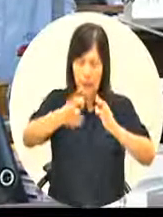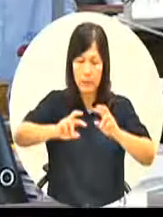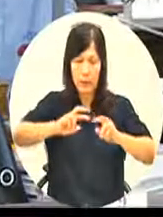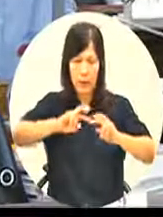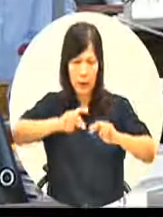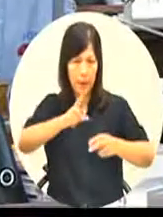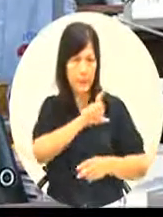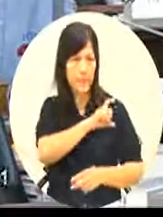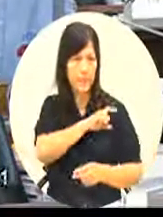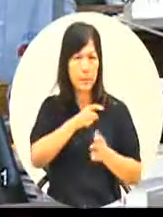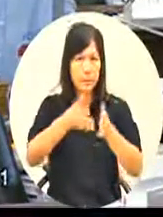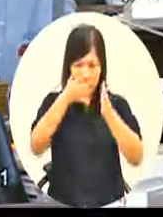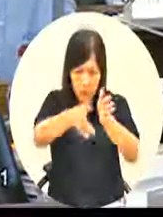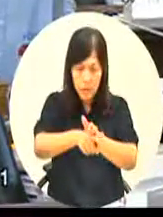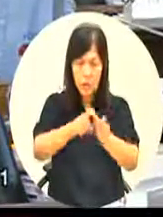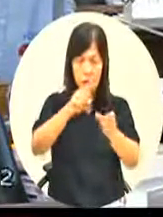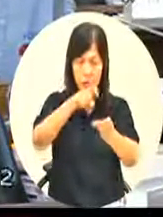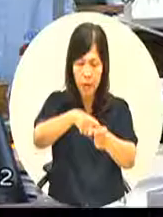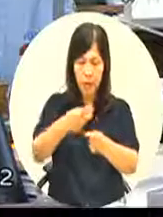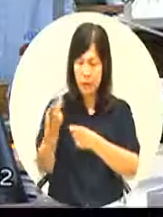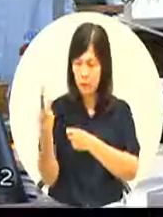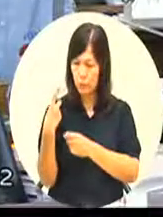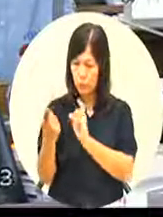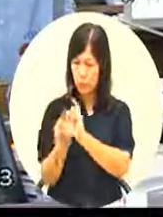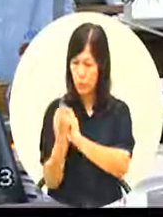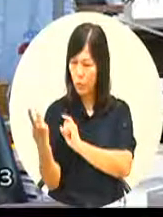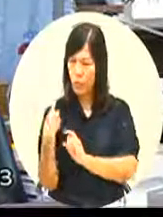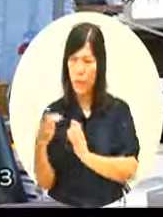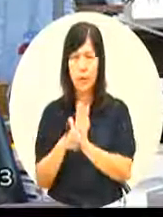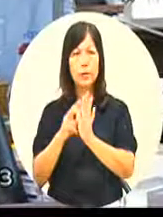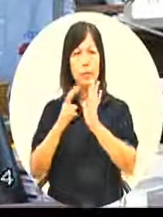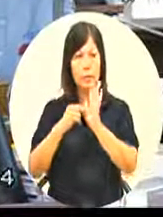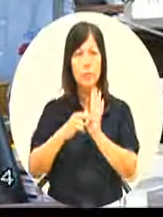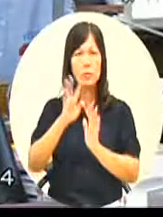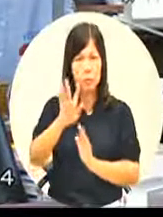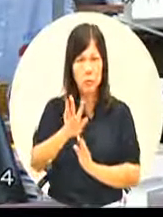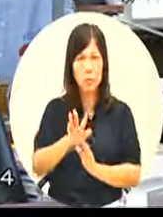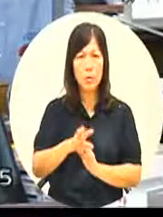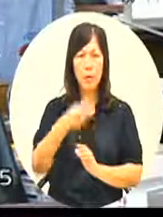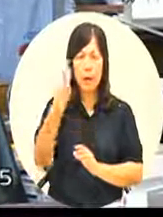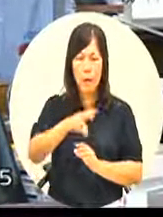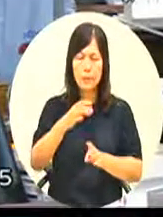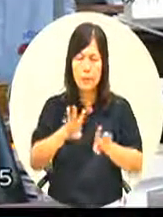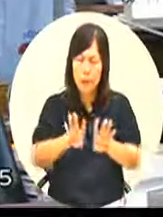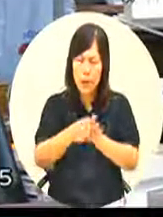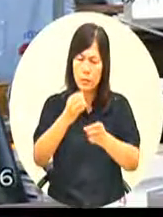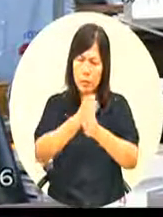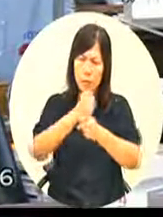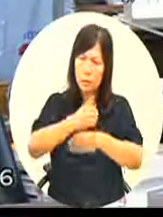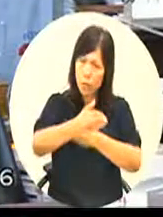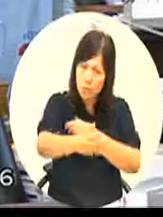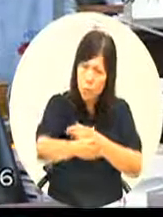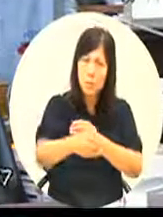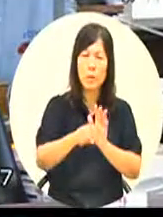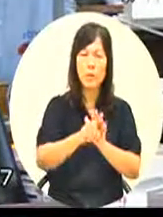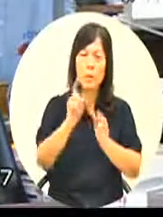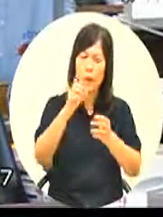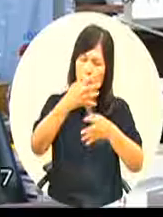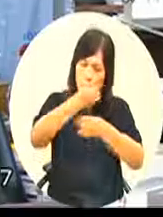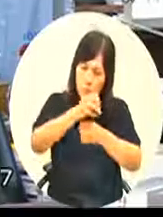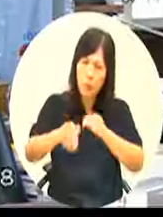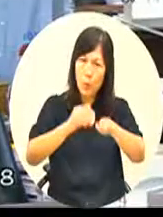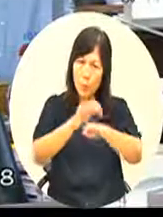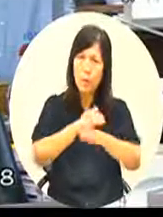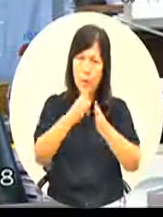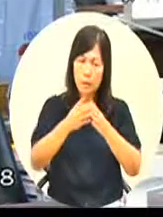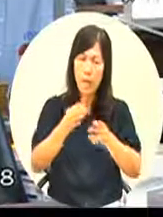方向应该给我们两位议员一个这个交代，或者你们要启动的时机，或者要多久的完成，要透过